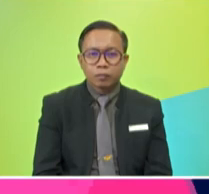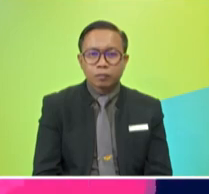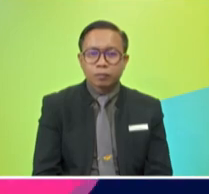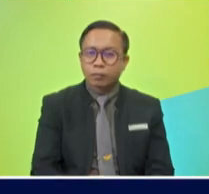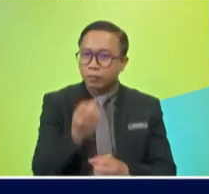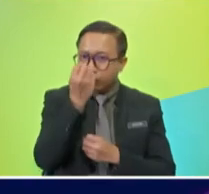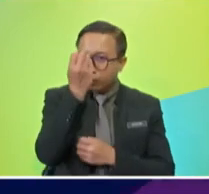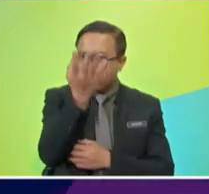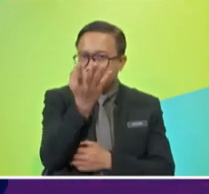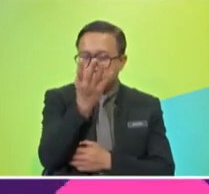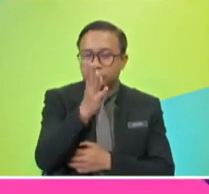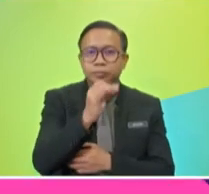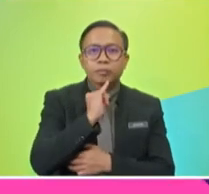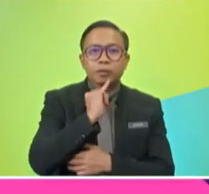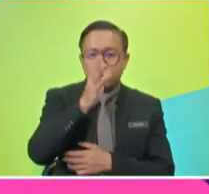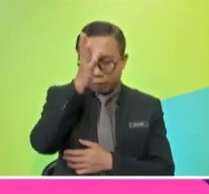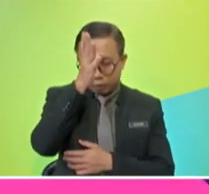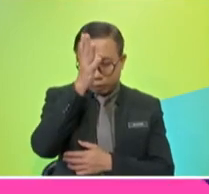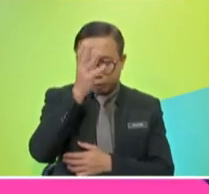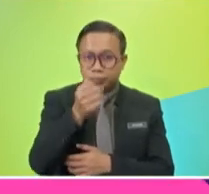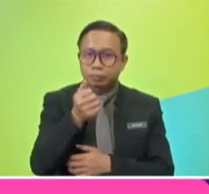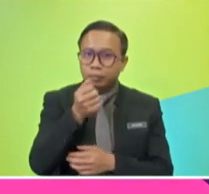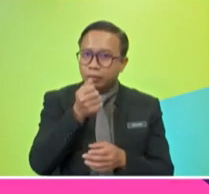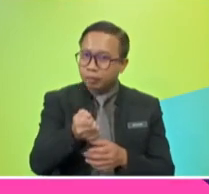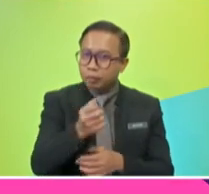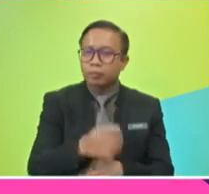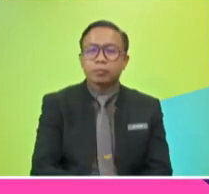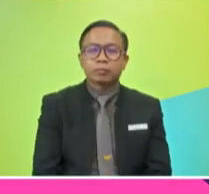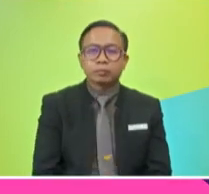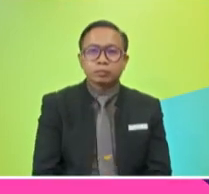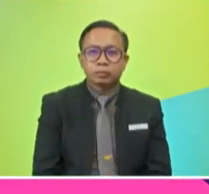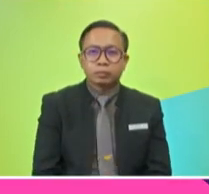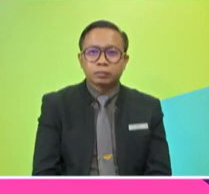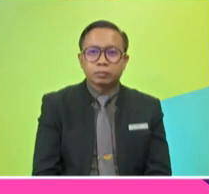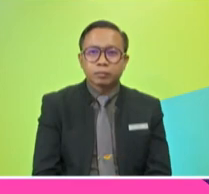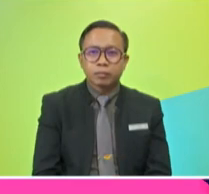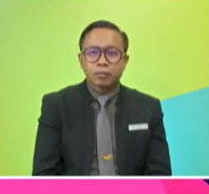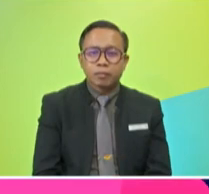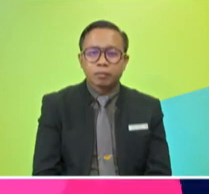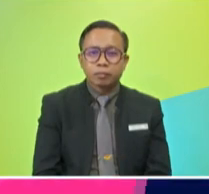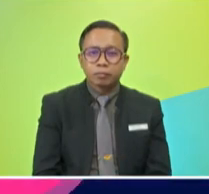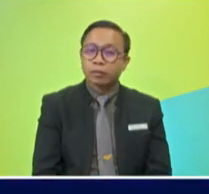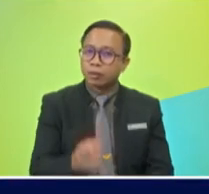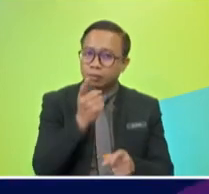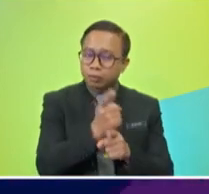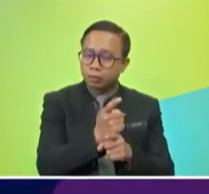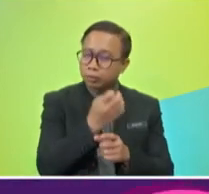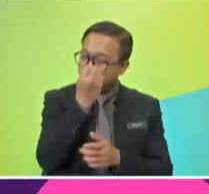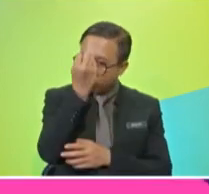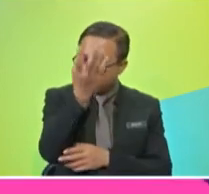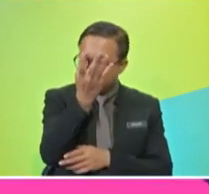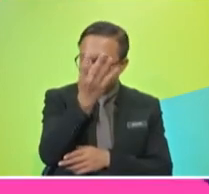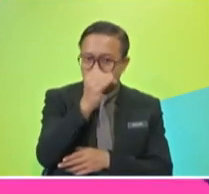memberitahu Ibu Bapak dia memberitahu ibu bapaknya Oke Betul Beritahu ibu